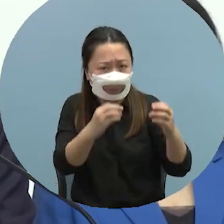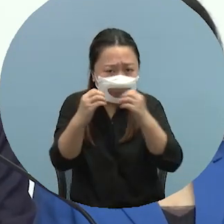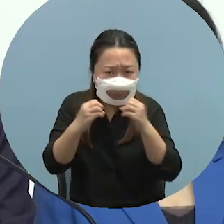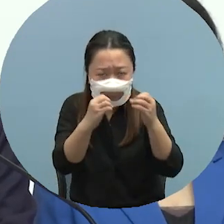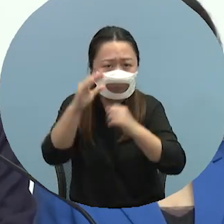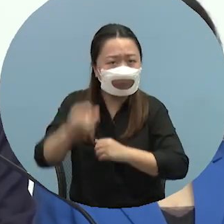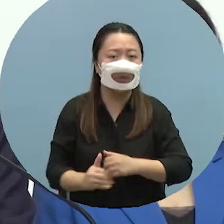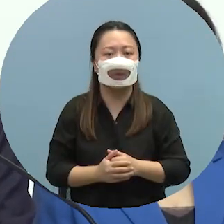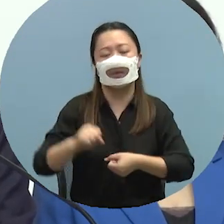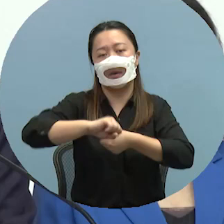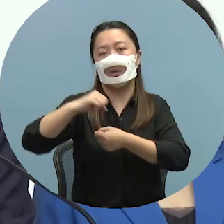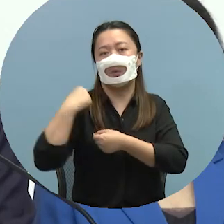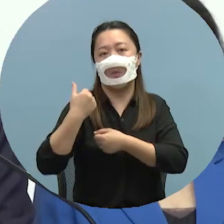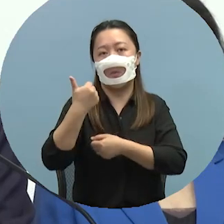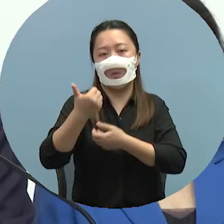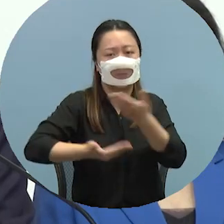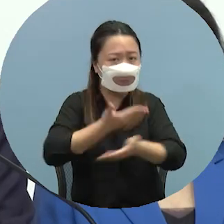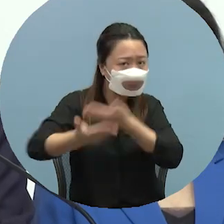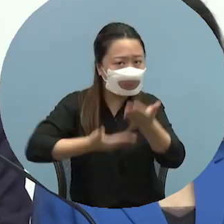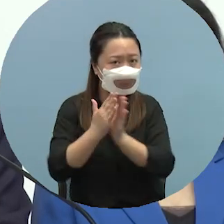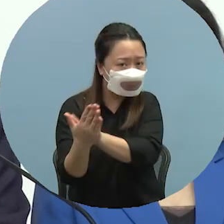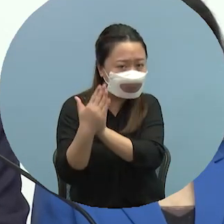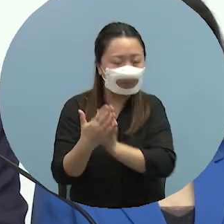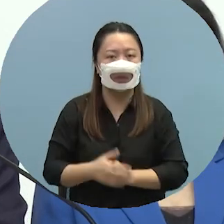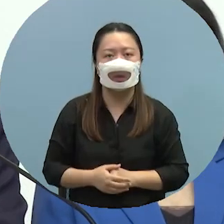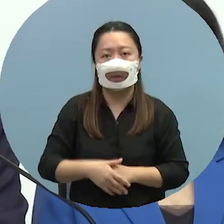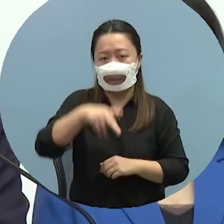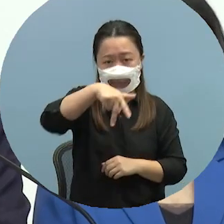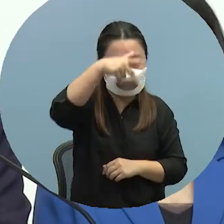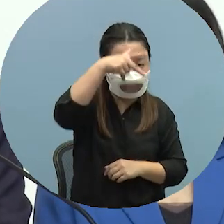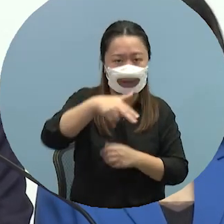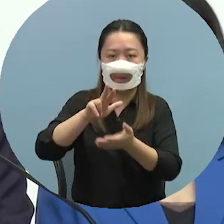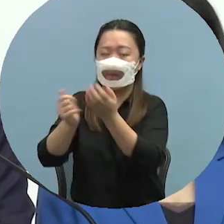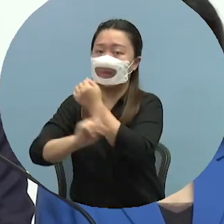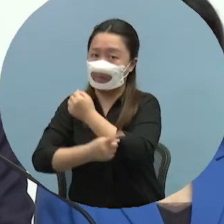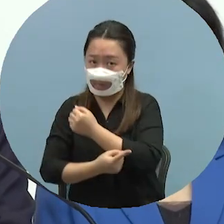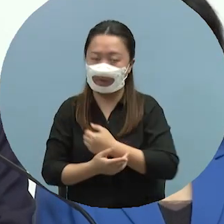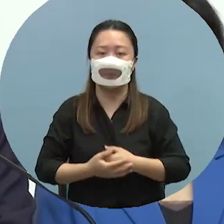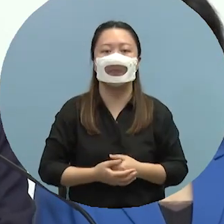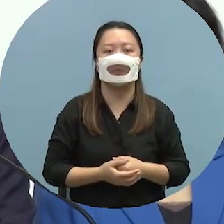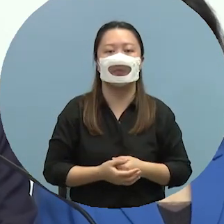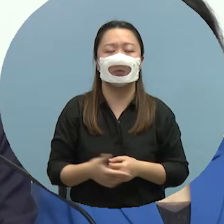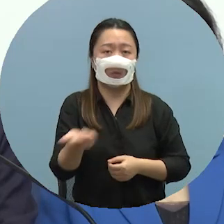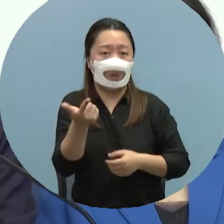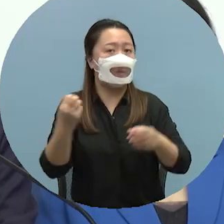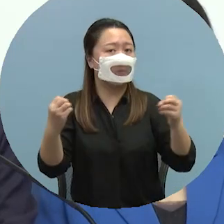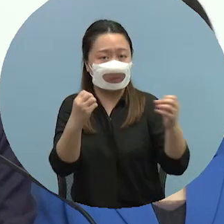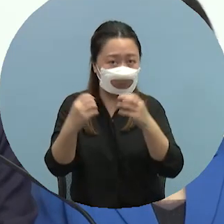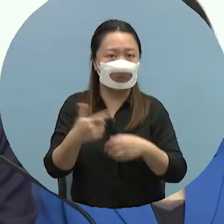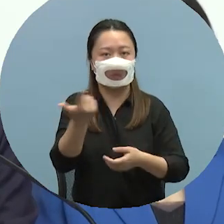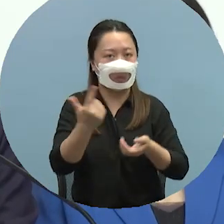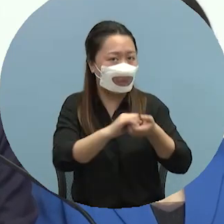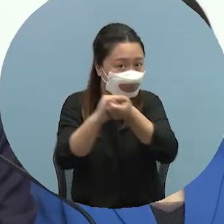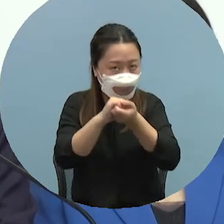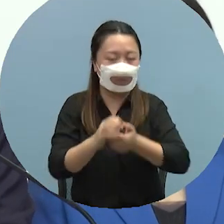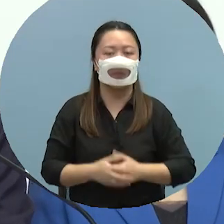討，加強良性互動，使行政立法機關多商議、多協